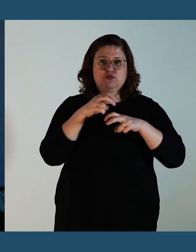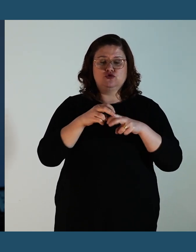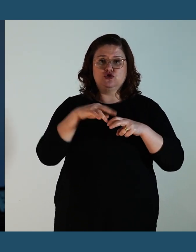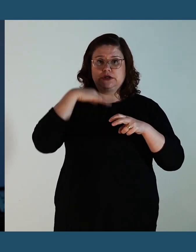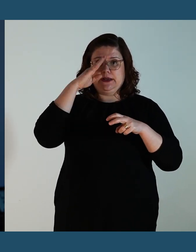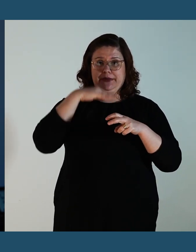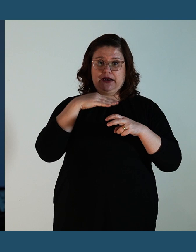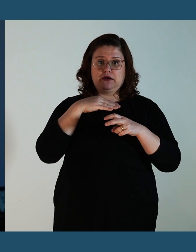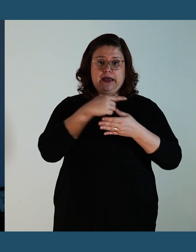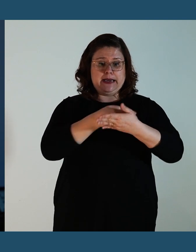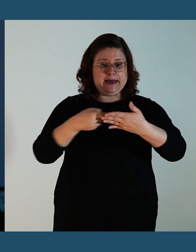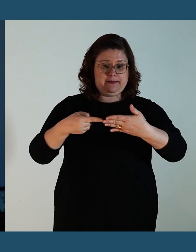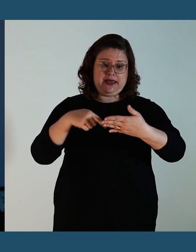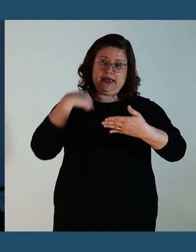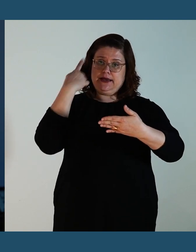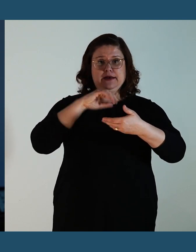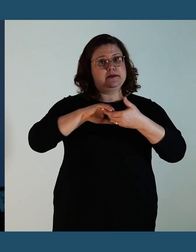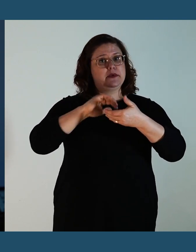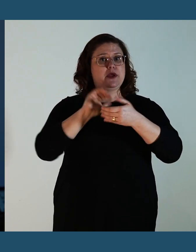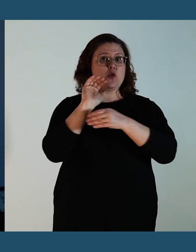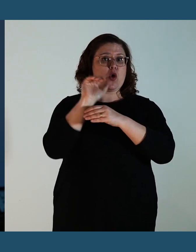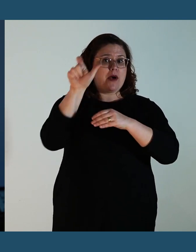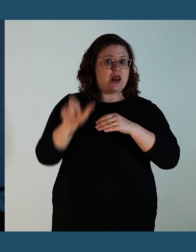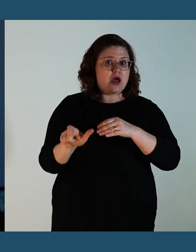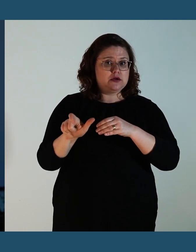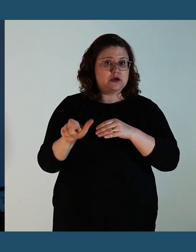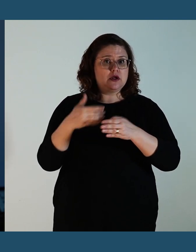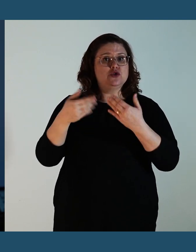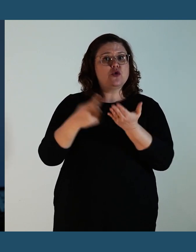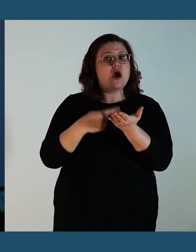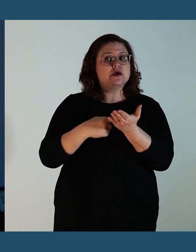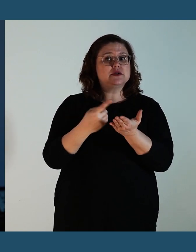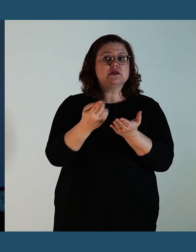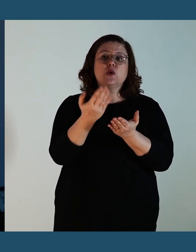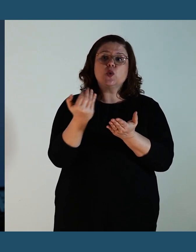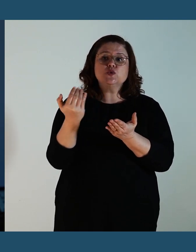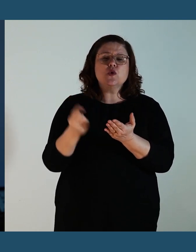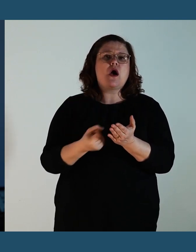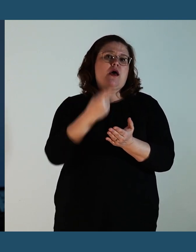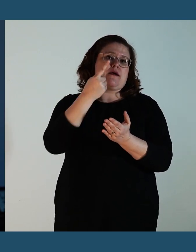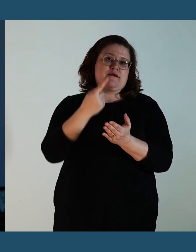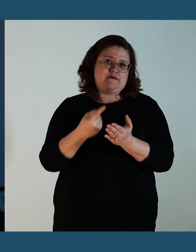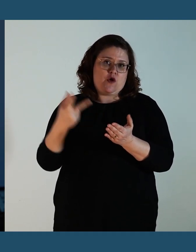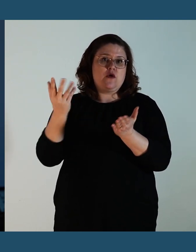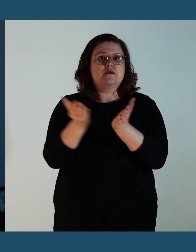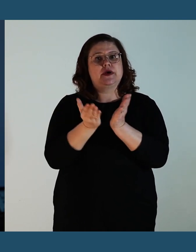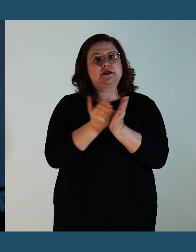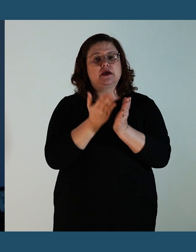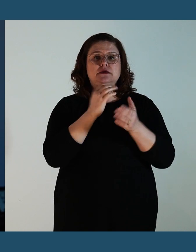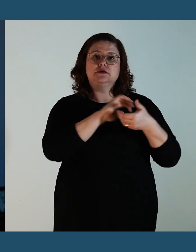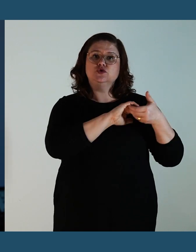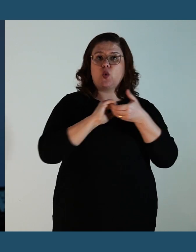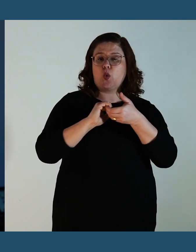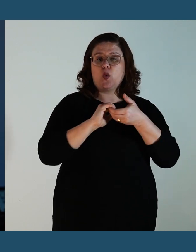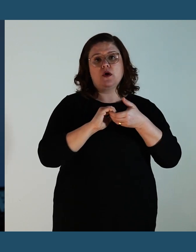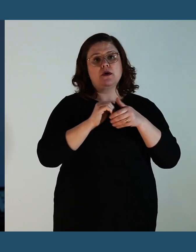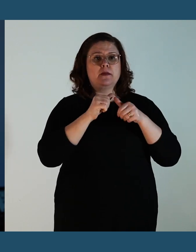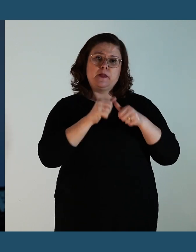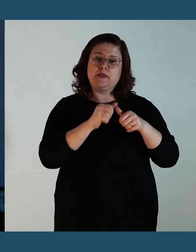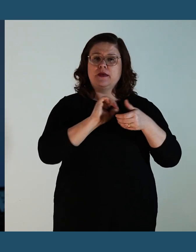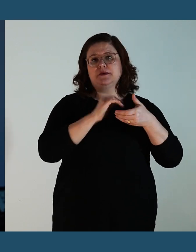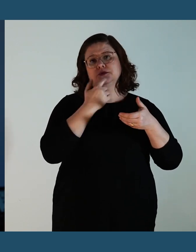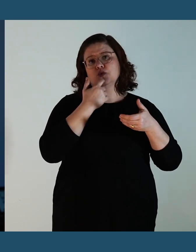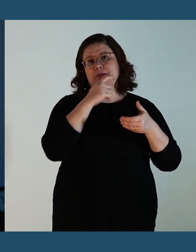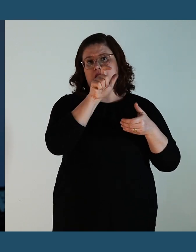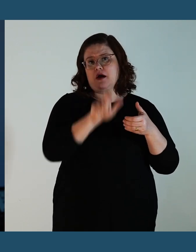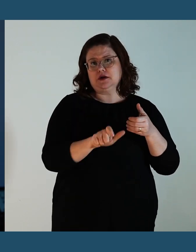on ulkomaalaiselta vaikuttava nimi, kutsutaan työhaastatteluun huomattavasti harvemmin kuin ihminen, jolla on suomalaiselta vaikuttava